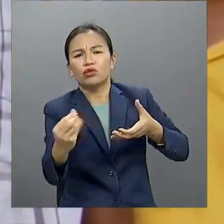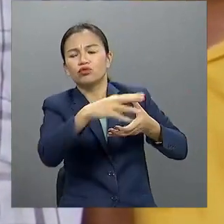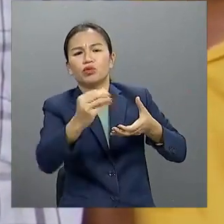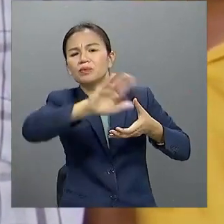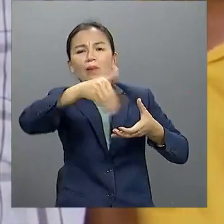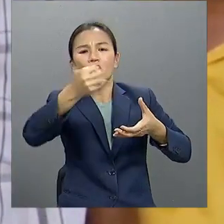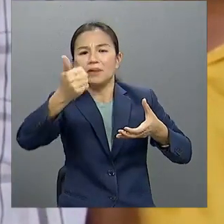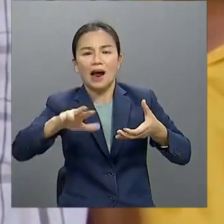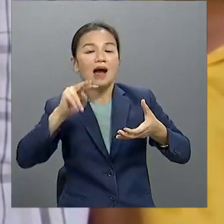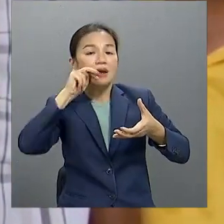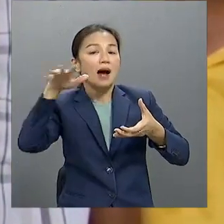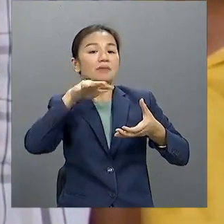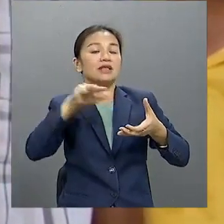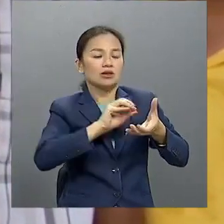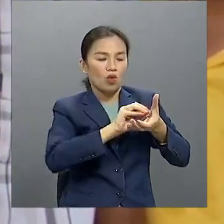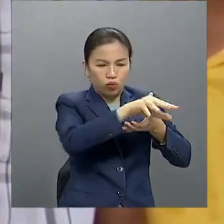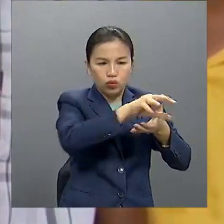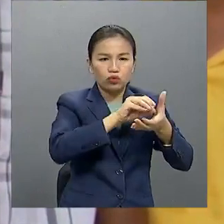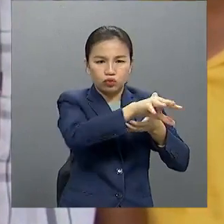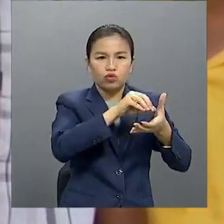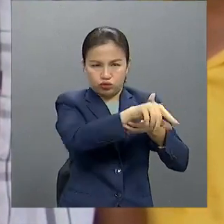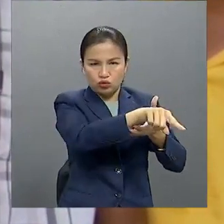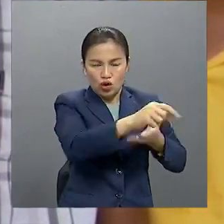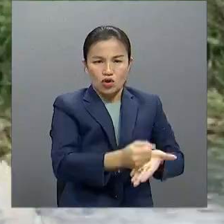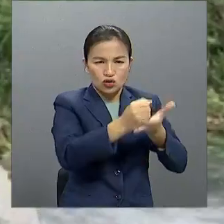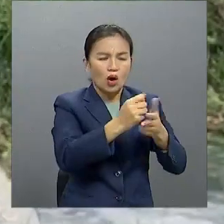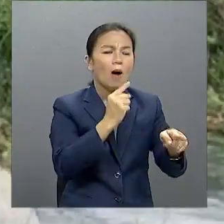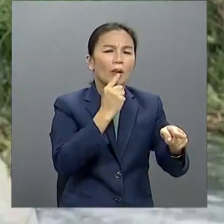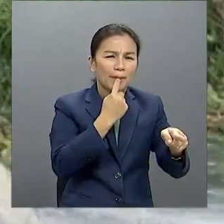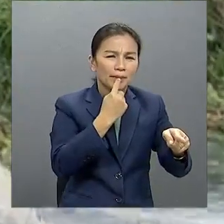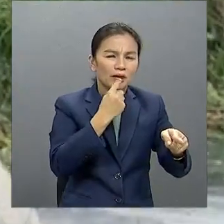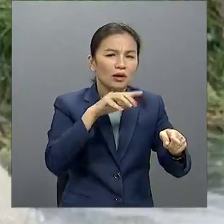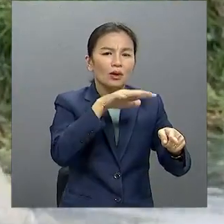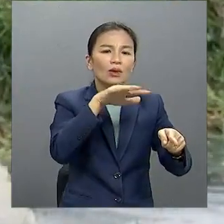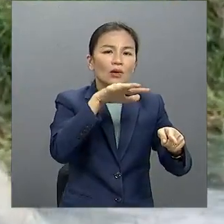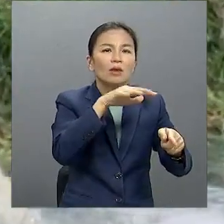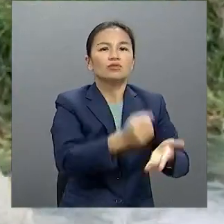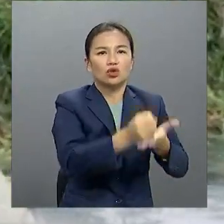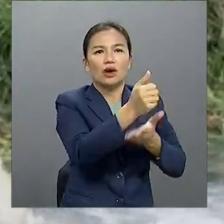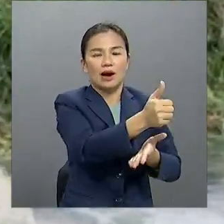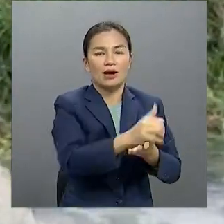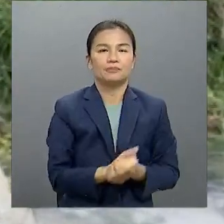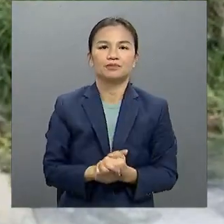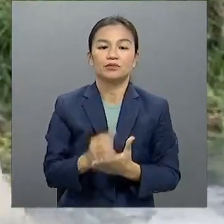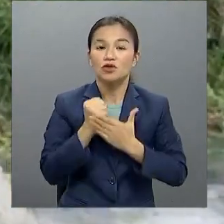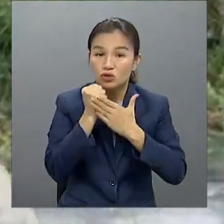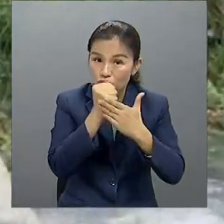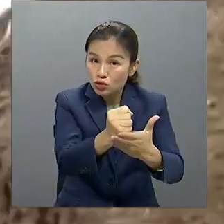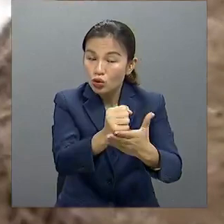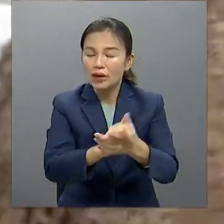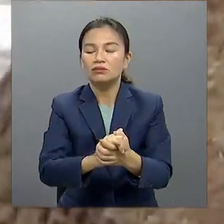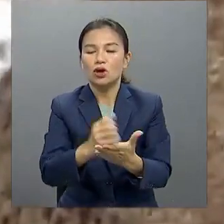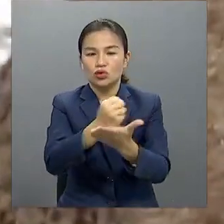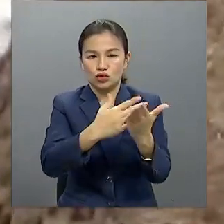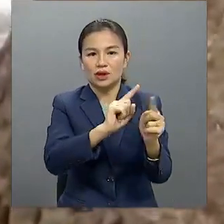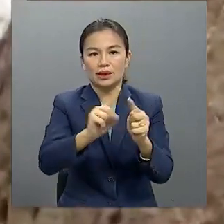มน้ำจืดเข้ามาเนี่ยก็จะทำให้ความเค็มเนี่ยเจือจางนะครับ ก็ช่วยกันนะคะในหลายส่วนเนี่ยนะคะทีนี้ย